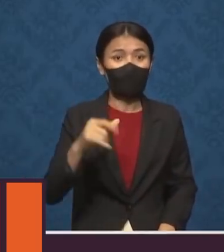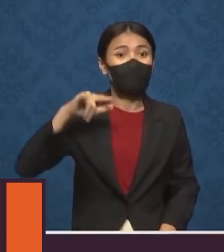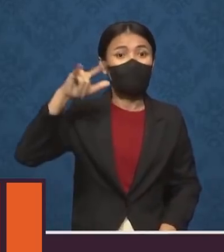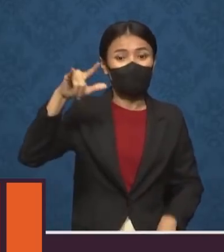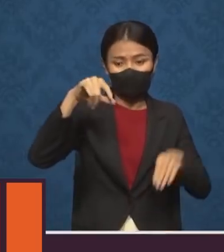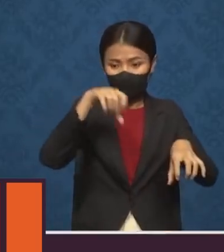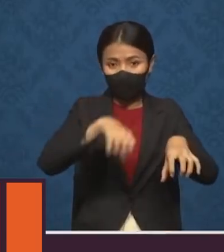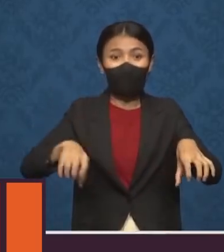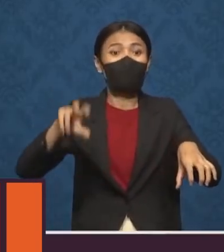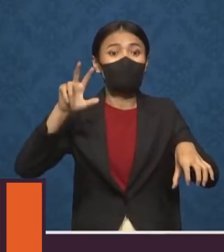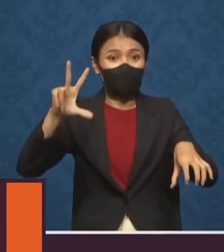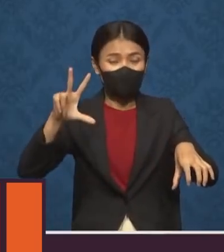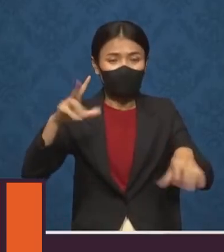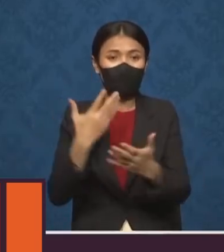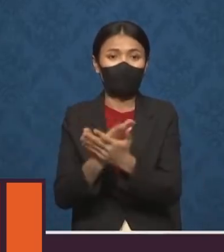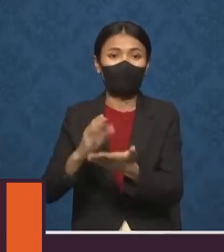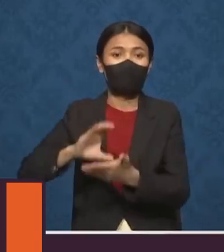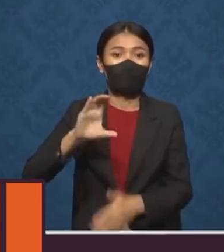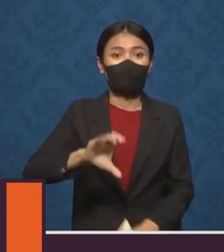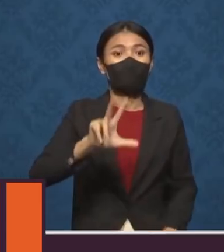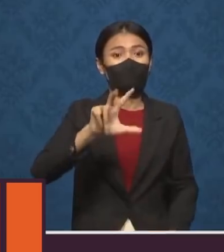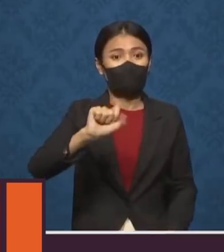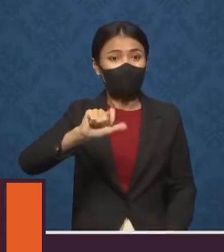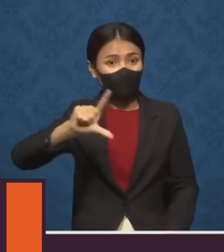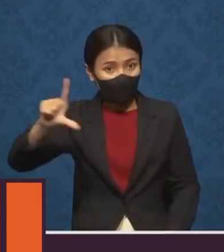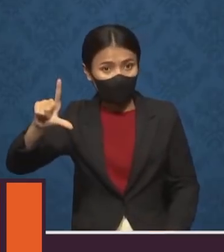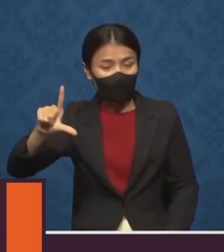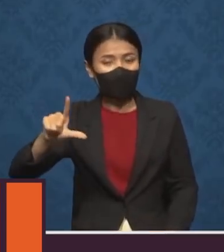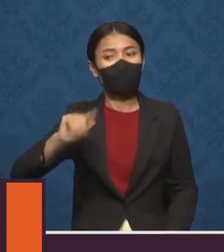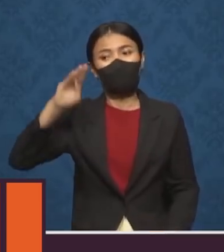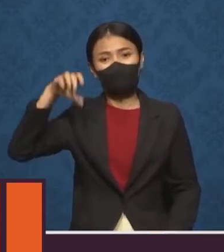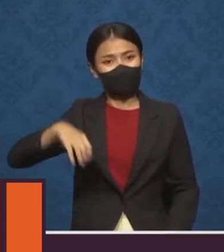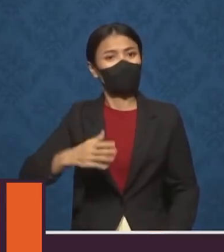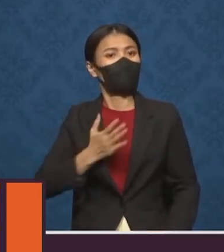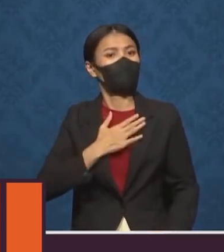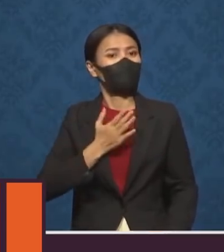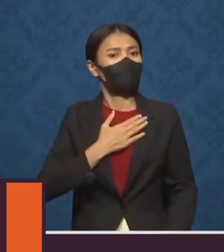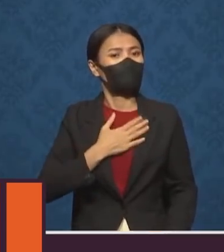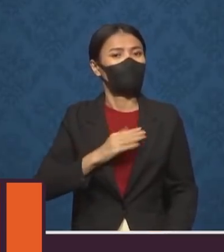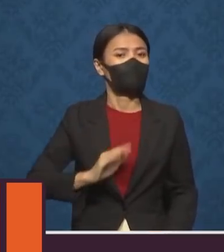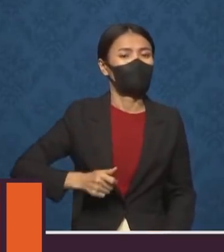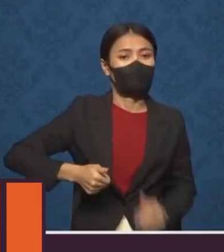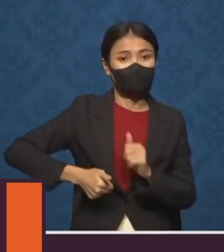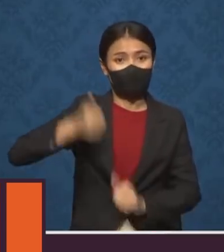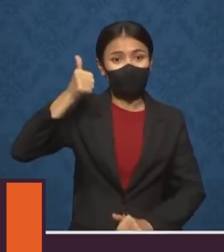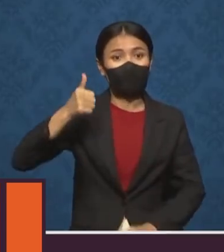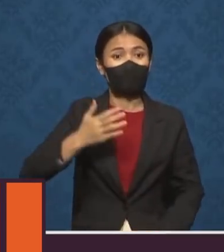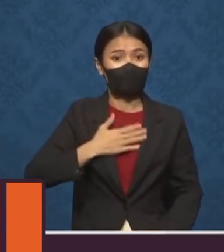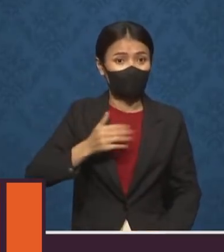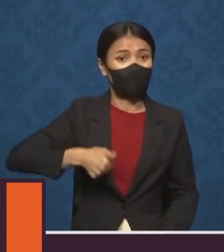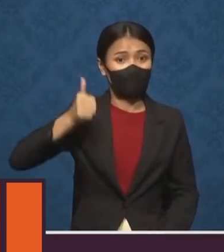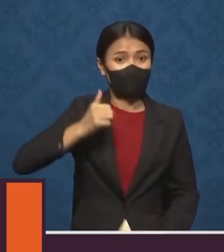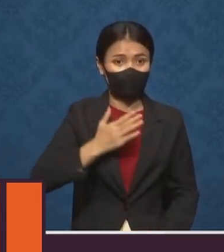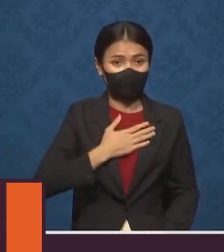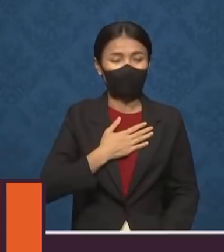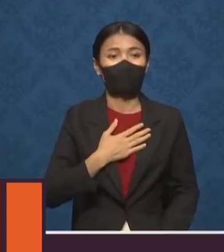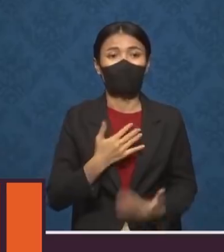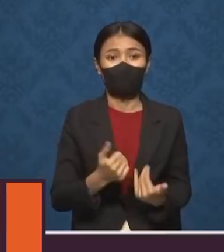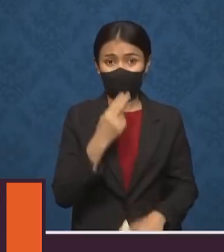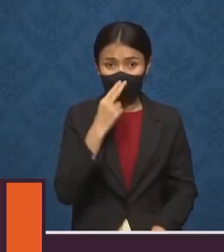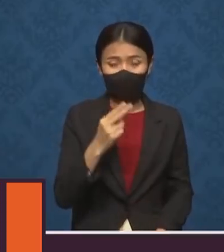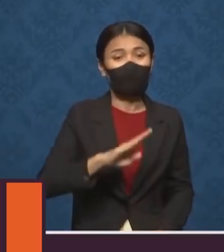ล้านบาทไปคลองธรรมทานคะถ้าพิจารณาจากรายงานแล้วเราจะเห็นแค่กลุ่มทุนกลุ่มผู้มีอิทธิพล